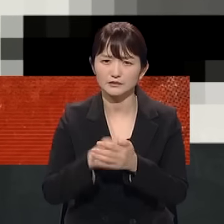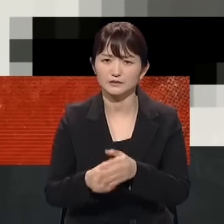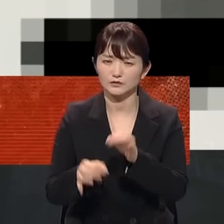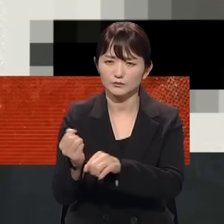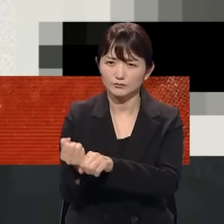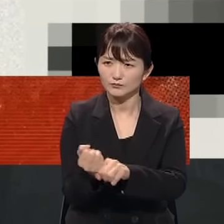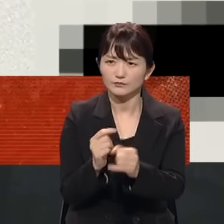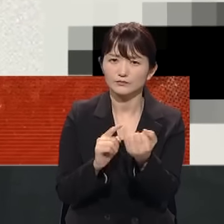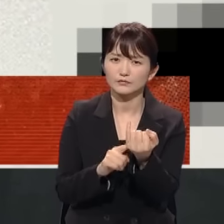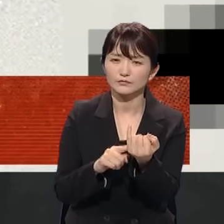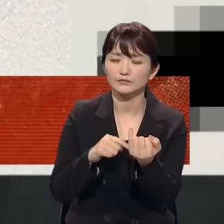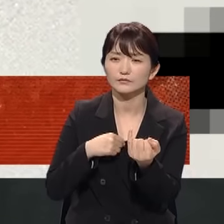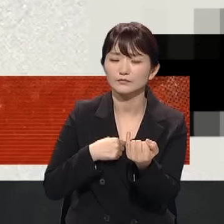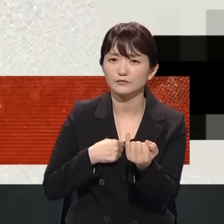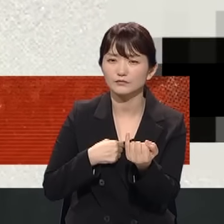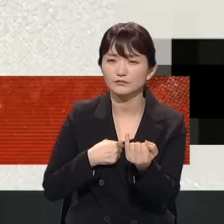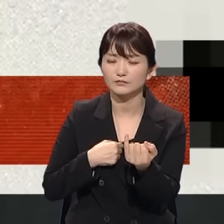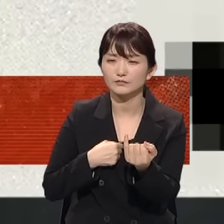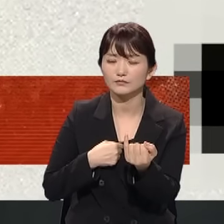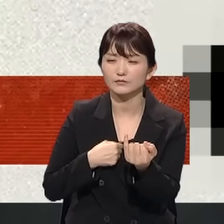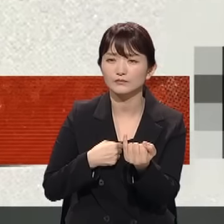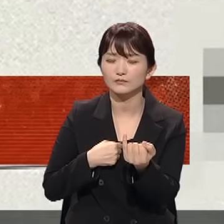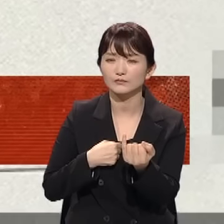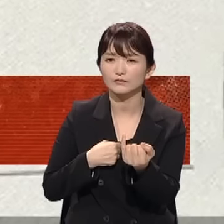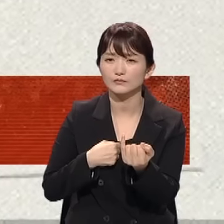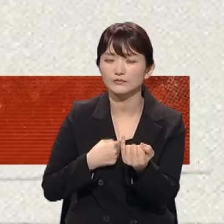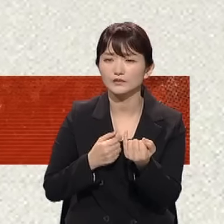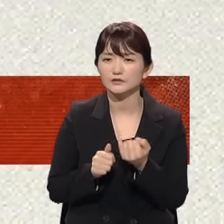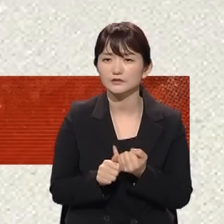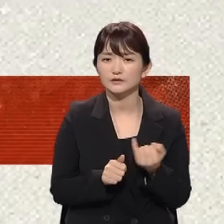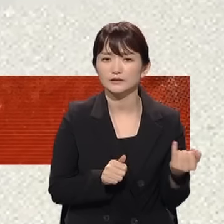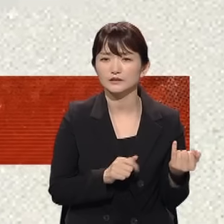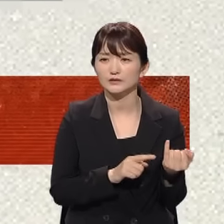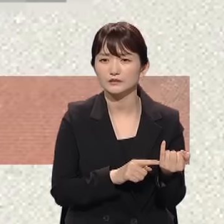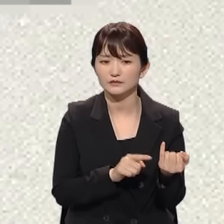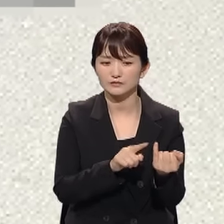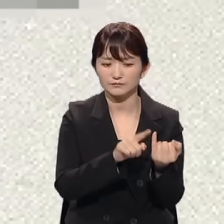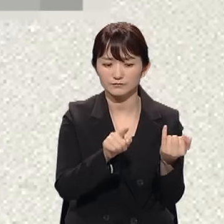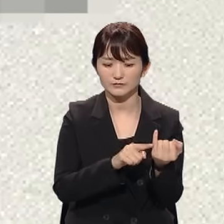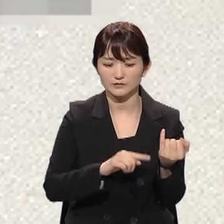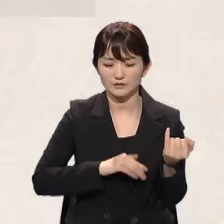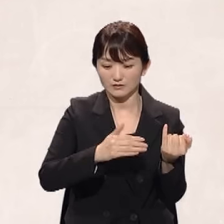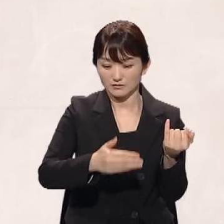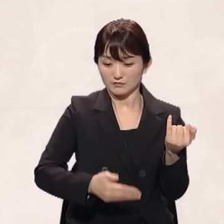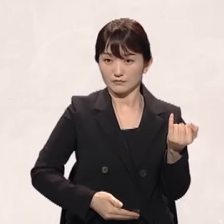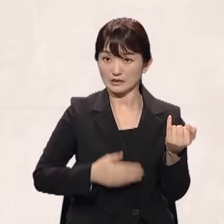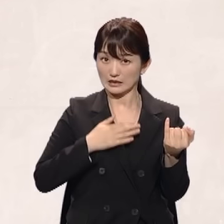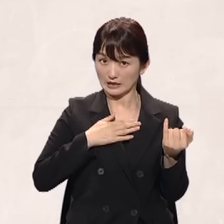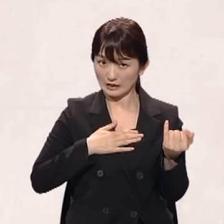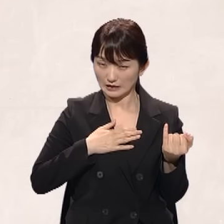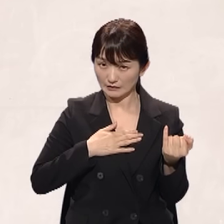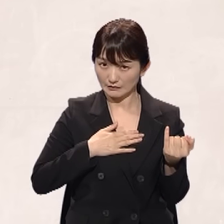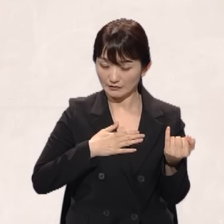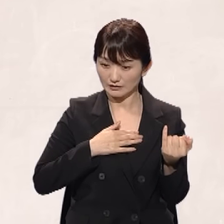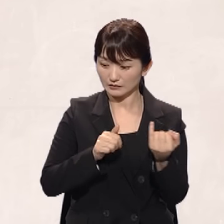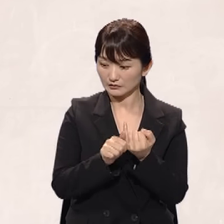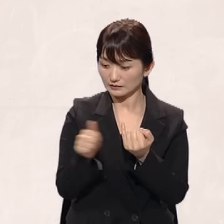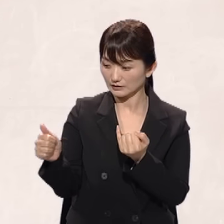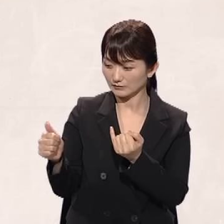프로골퍼가 자신이 이제 아내가 임산부 만삭의 임산부라는 걸 알면서도